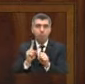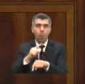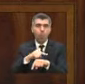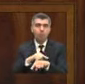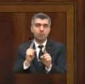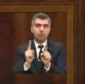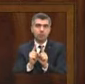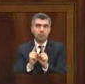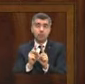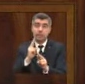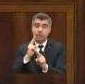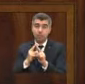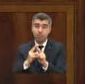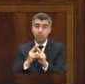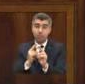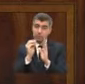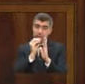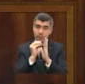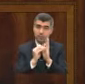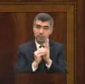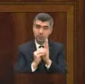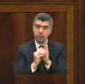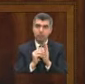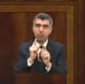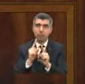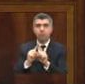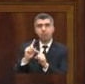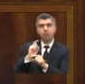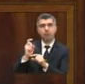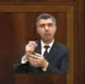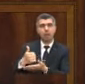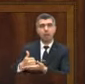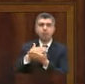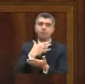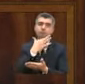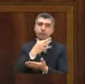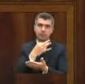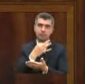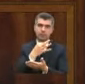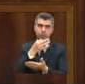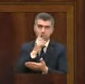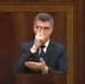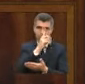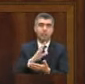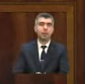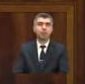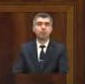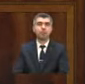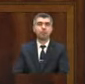ما يتسجلوا عندهم مدة قصيرة وغادي يبداو يستفدوا، وذلك باش نسهلوا عليهم من جهة، ثم